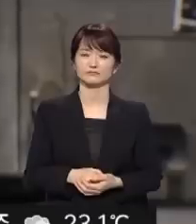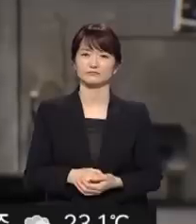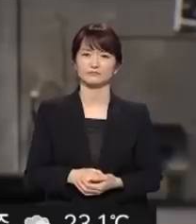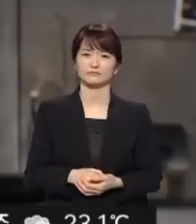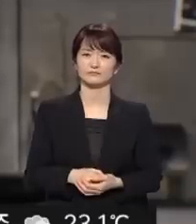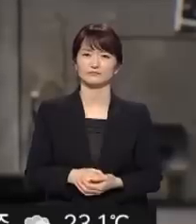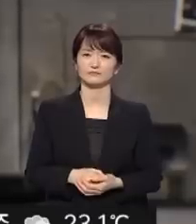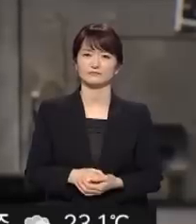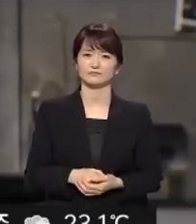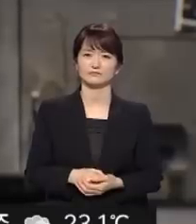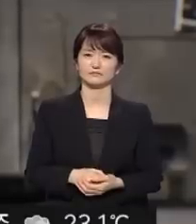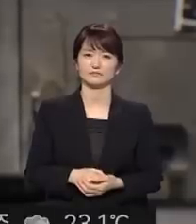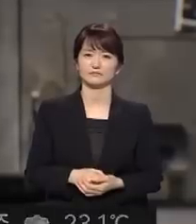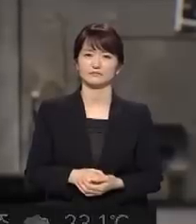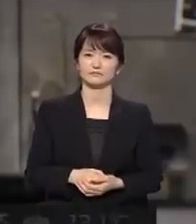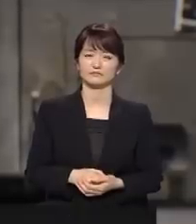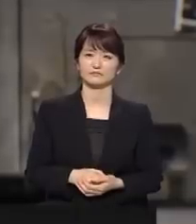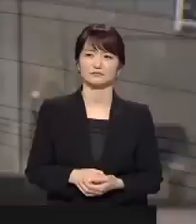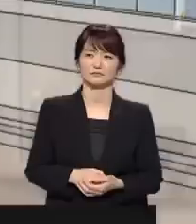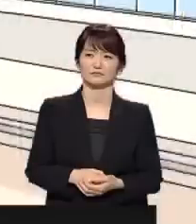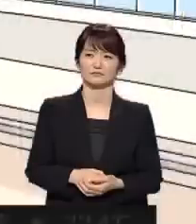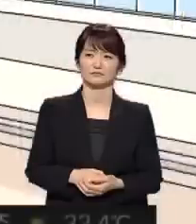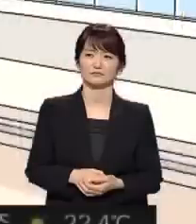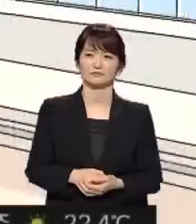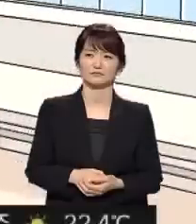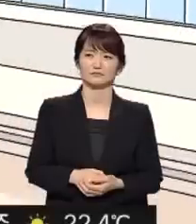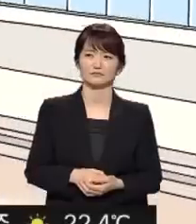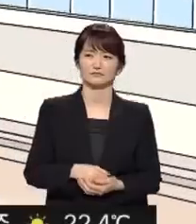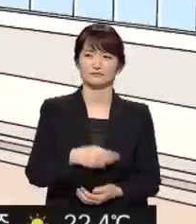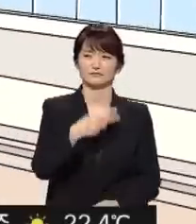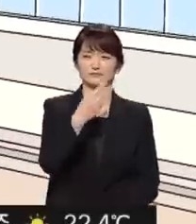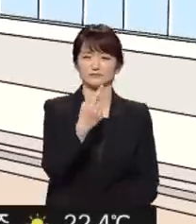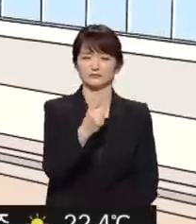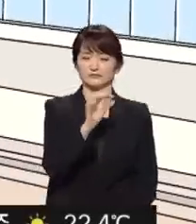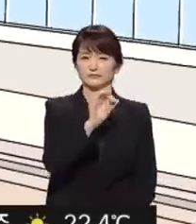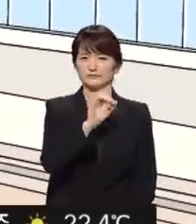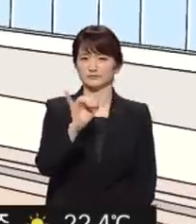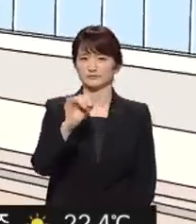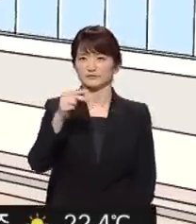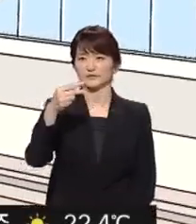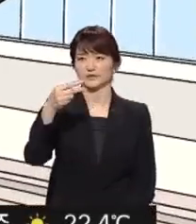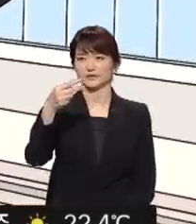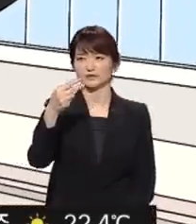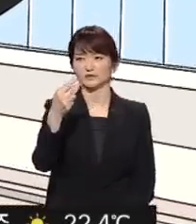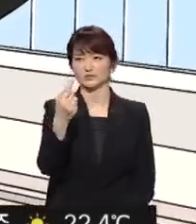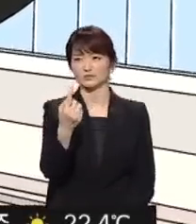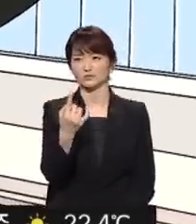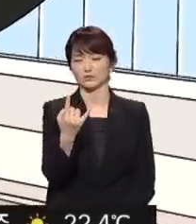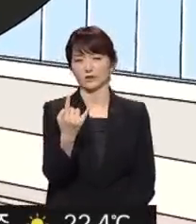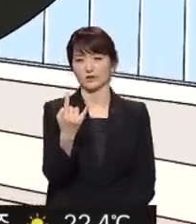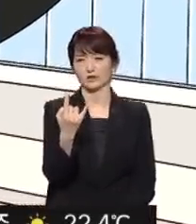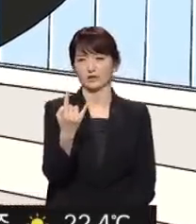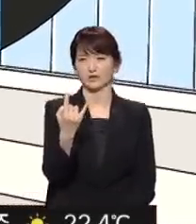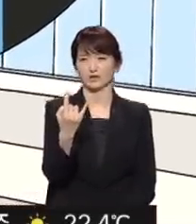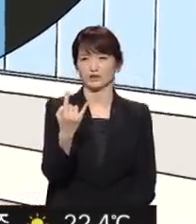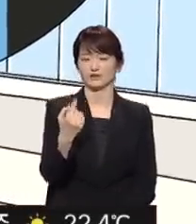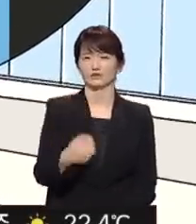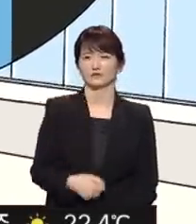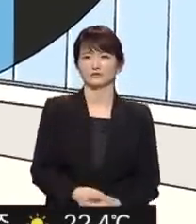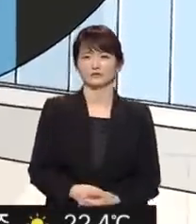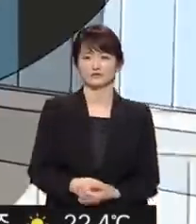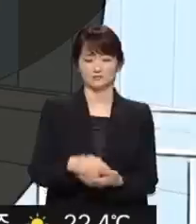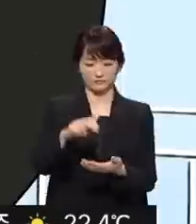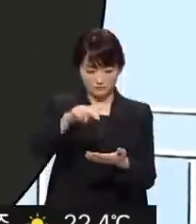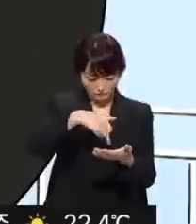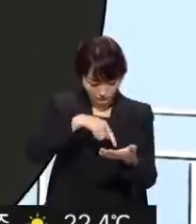도이. 그거를 아까 말했듯이 대. 디, 도, 에로 발음을 썼었던 것 같아요. 그런데 천 씨가 볼 때는